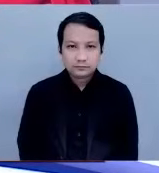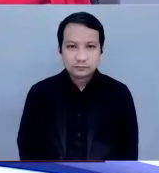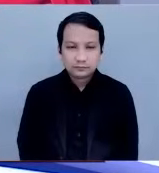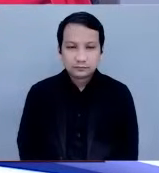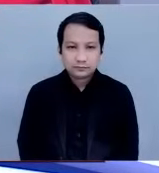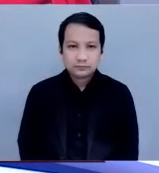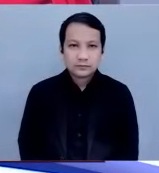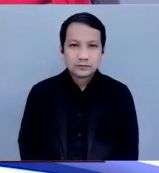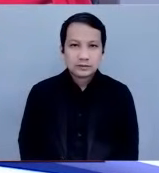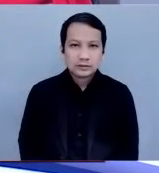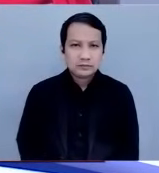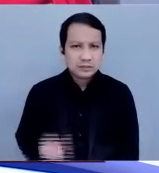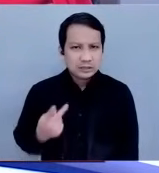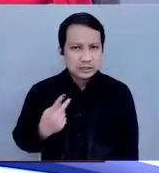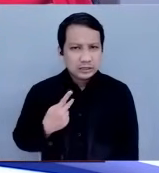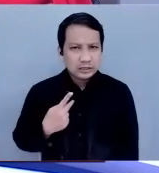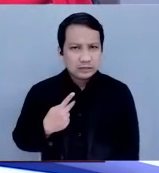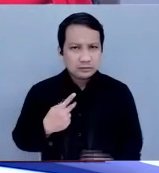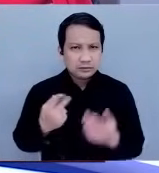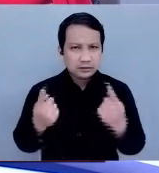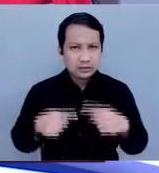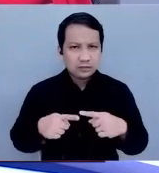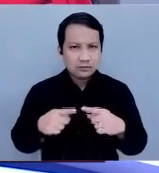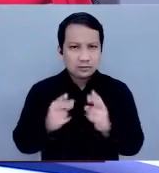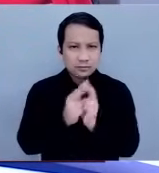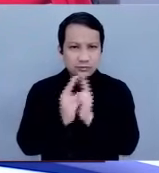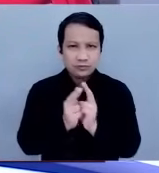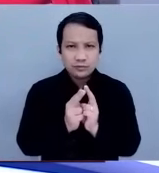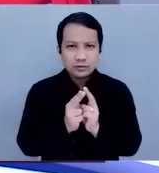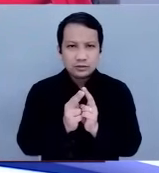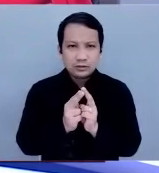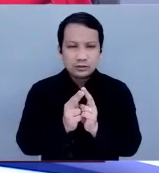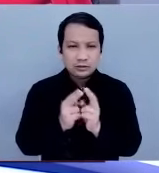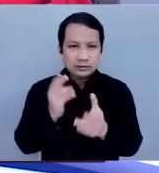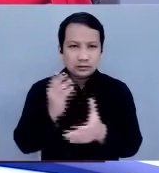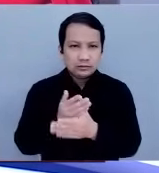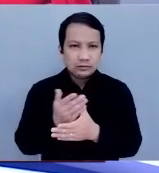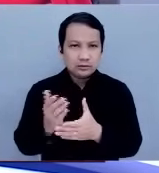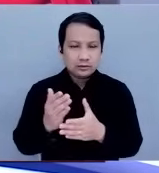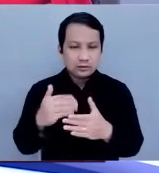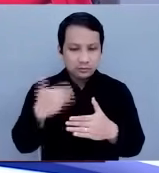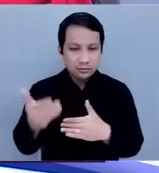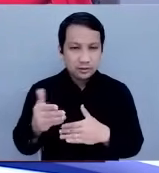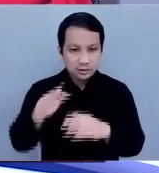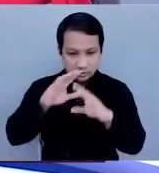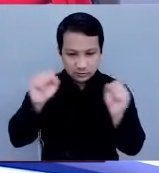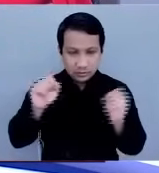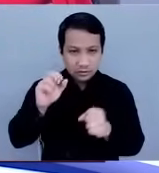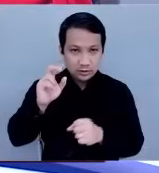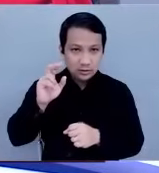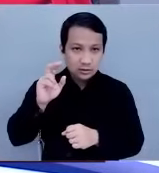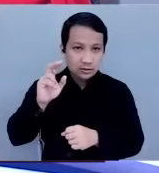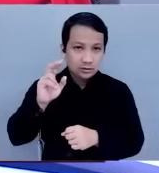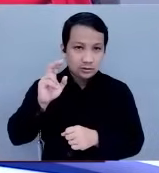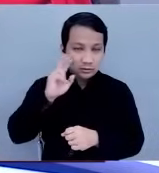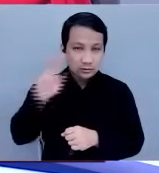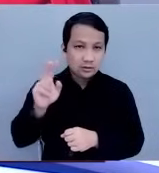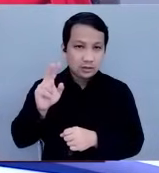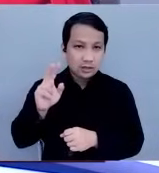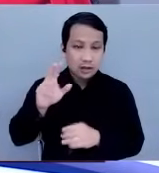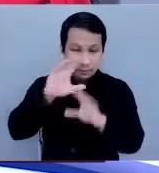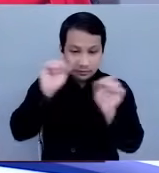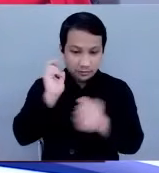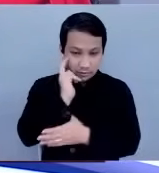tila na yayanig ang ipinangakong Unity sa gitna ng tensyon ni dating Pangulong Rodrigo Duterte at ng camara ang tanong tuloy